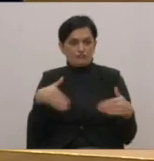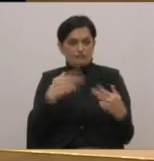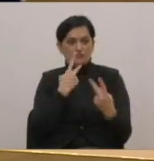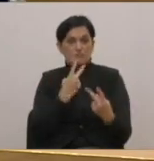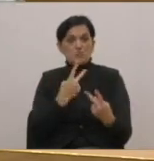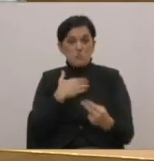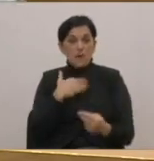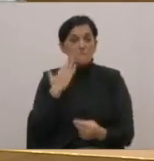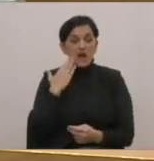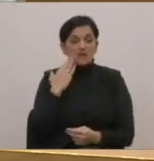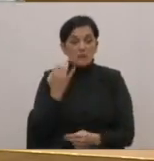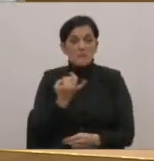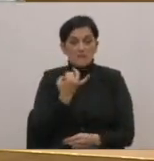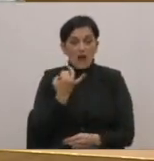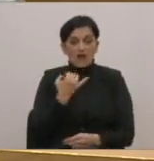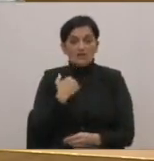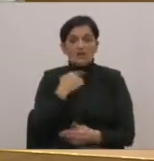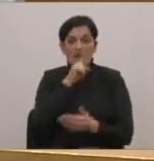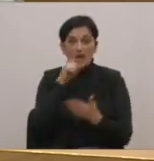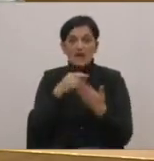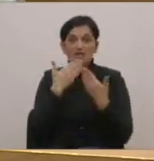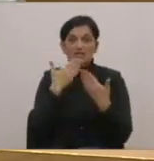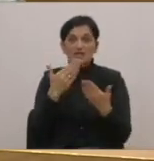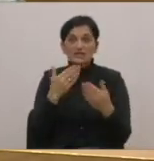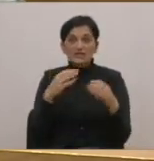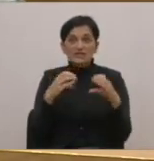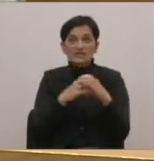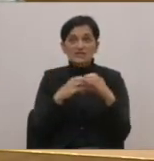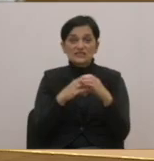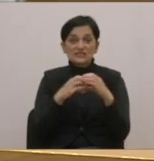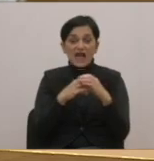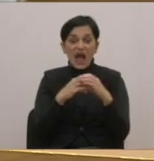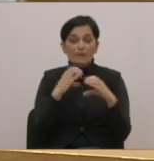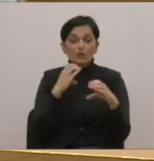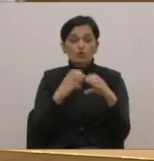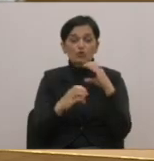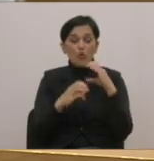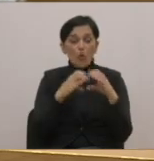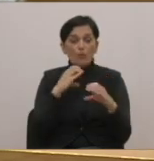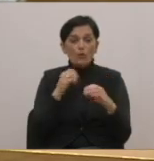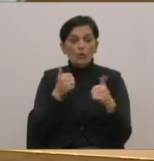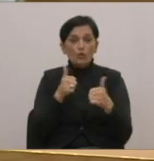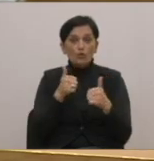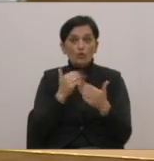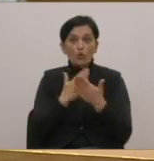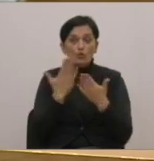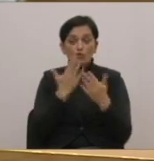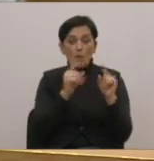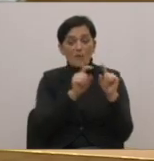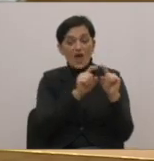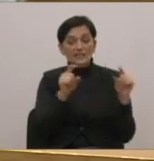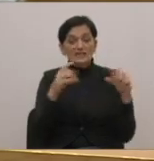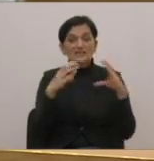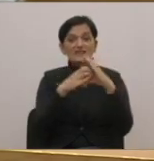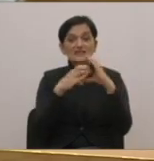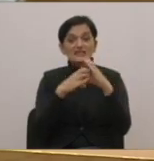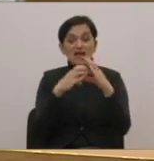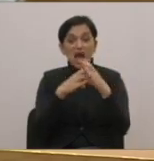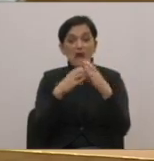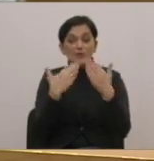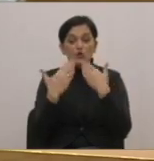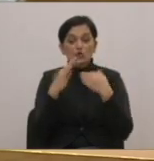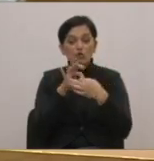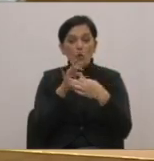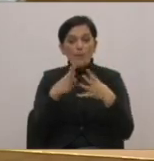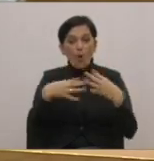s-a mai gândit, s-a mai gândit, s-a mai gândit, s-a mai gândit, s-a mai gândit, s-a mai gândit, ai Skype-ის comunicația,